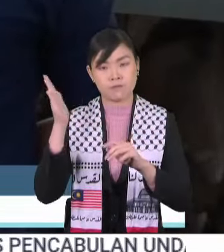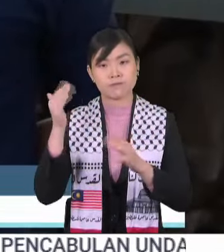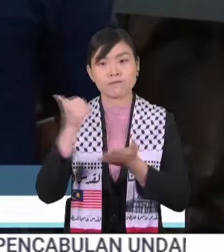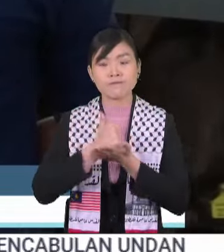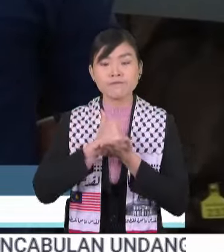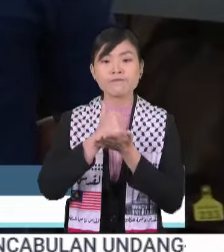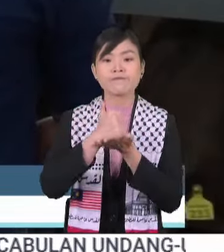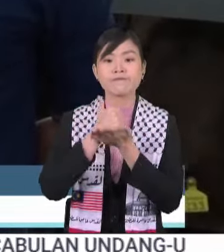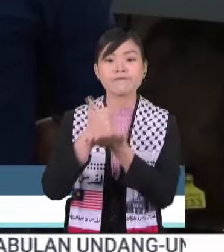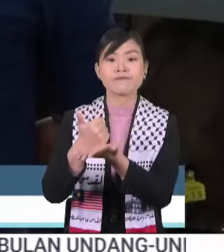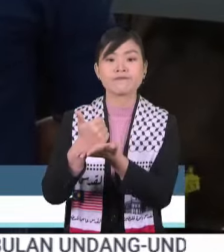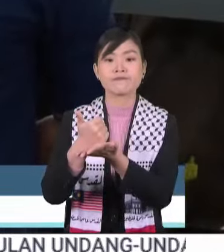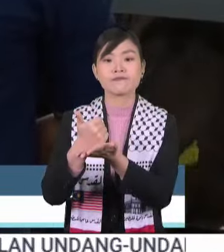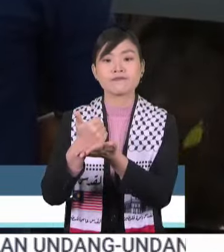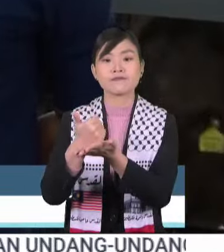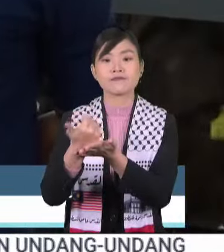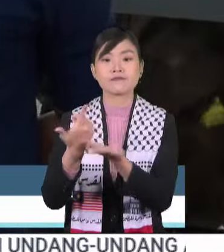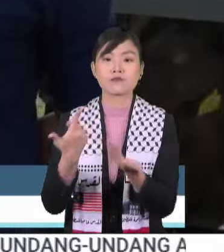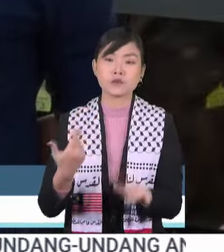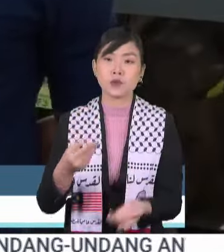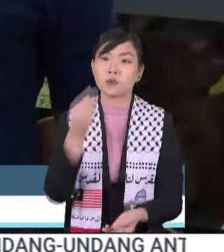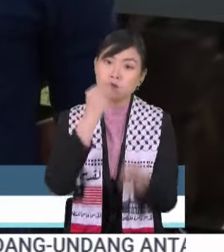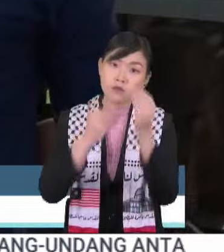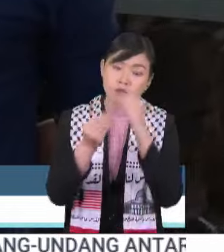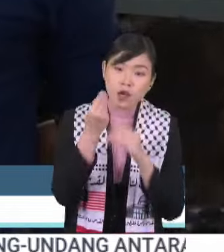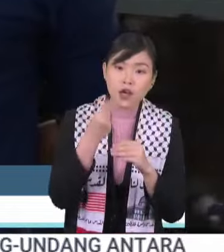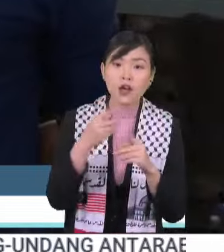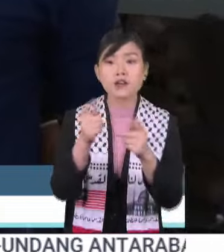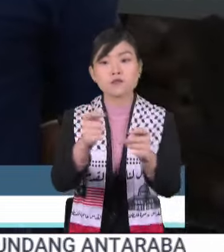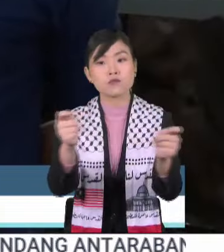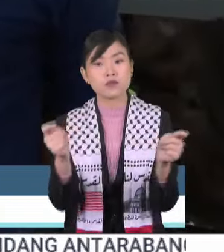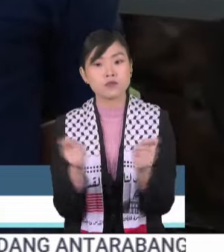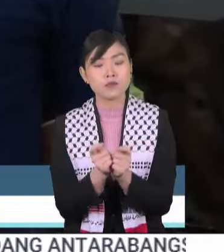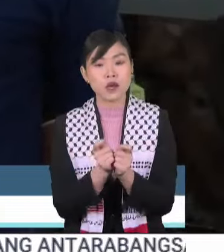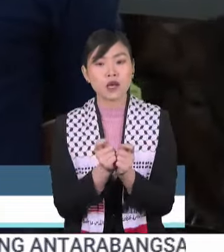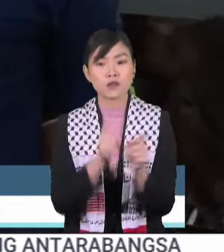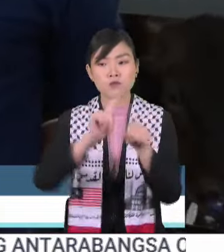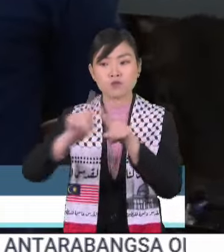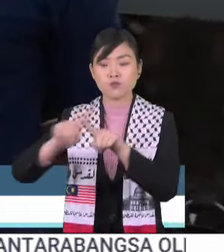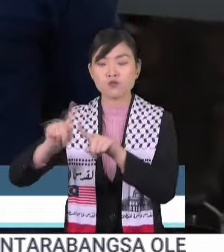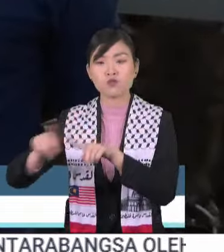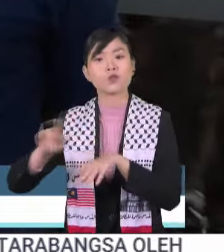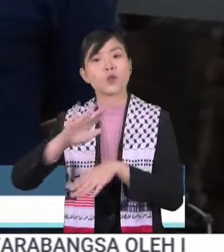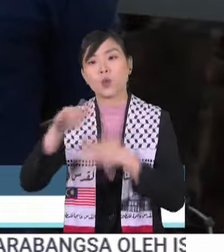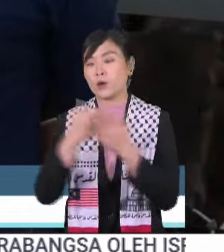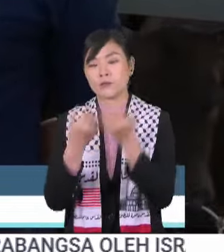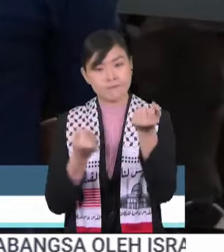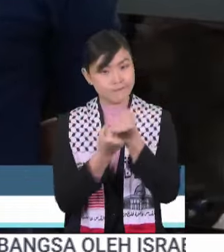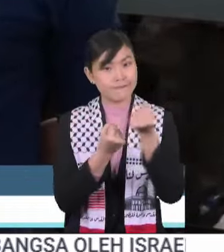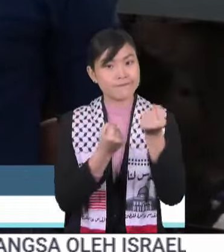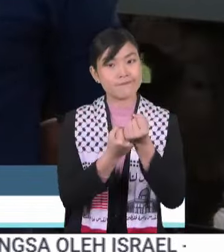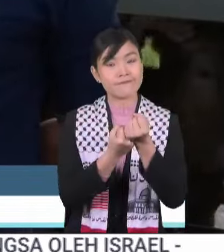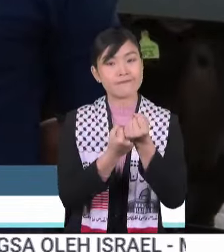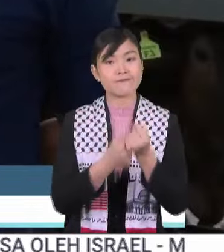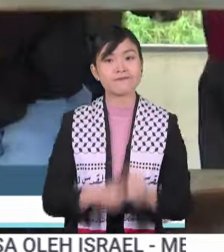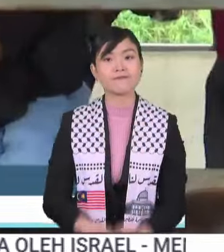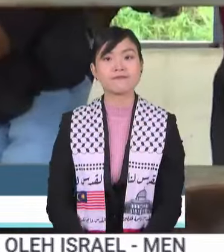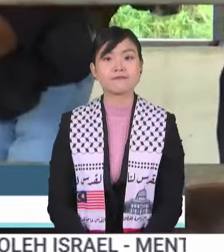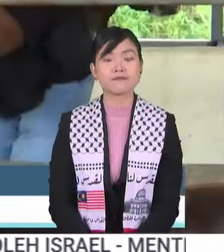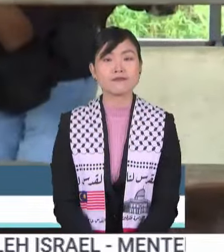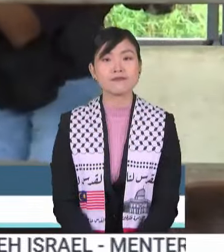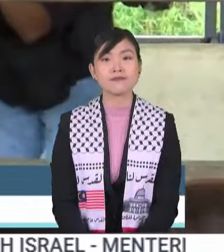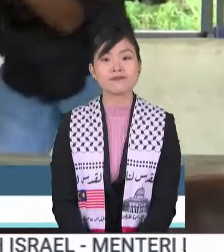Dar segi penjagaan dari segi pemakanan tempat sendiri pun dapat sokongan yang padulah daripada penduduk kampus